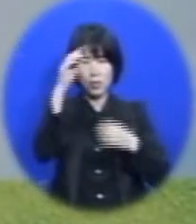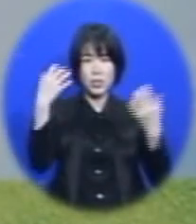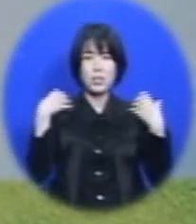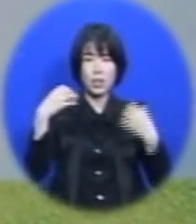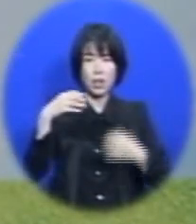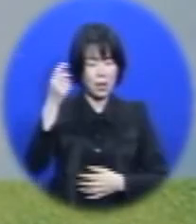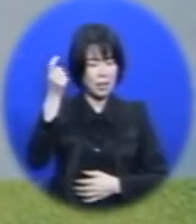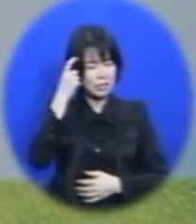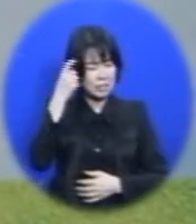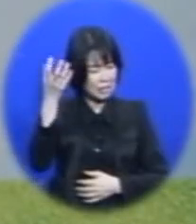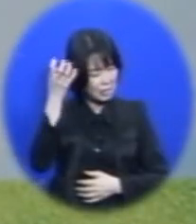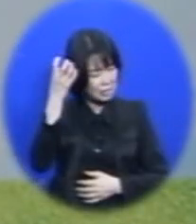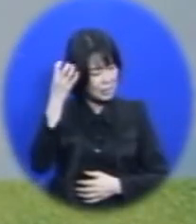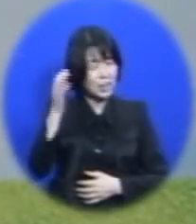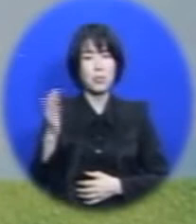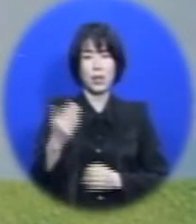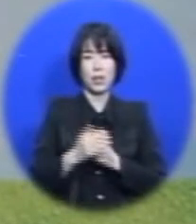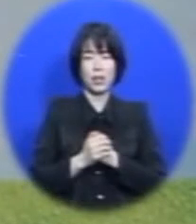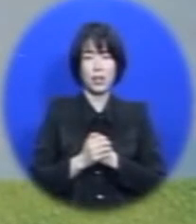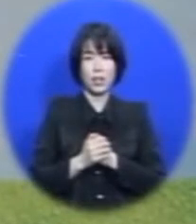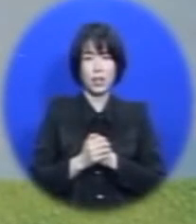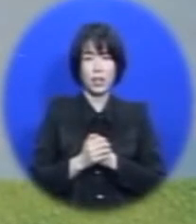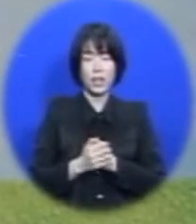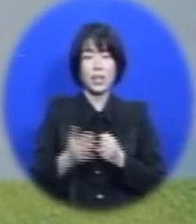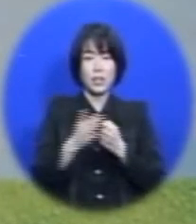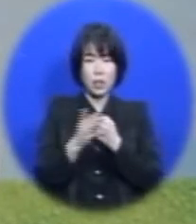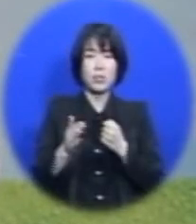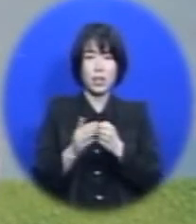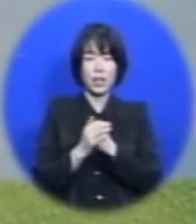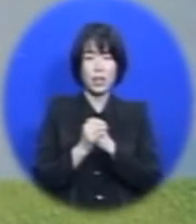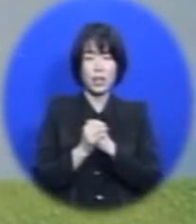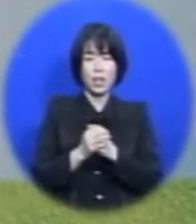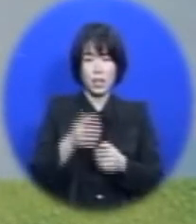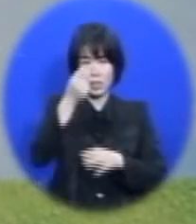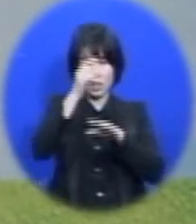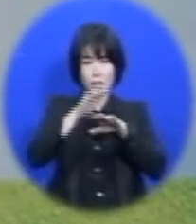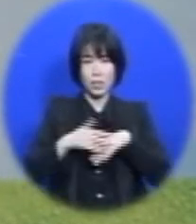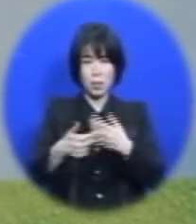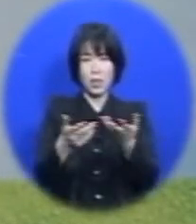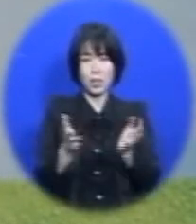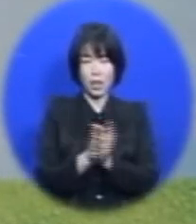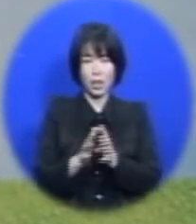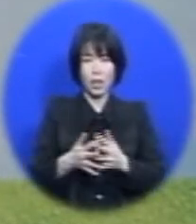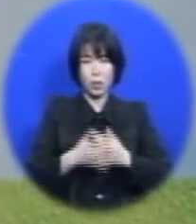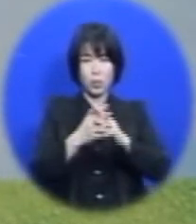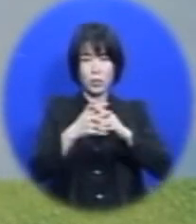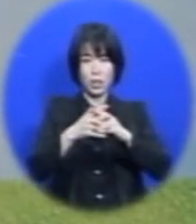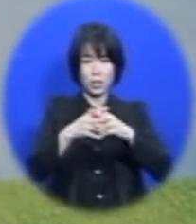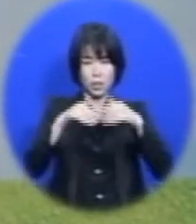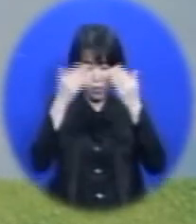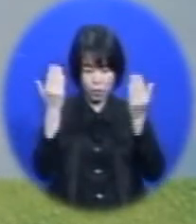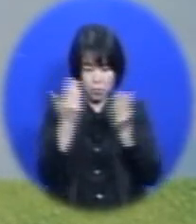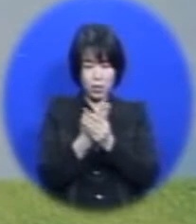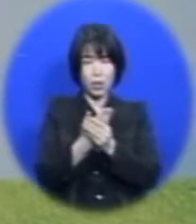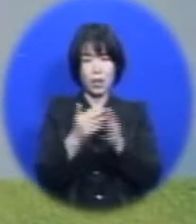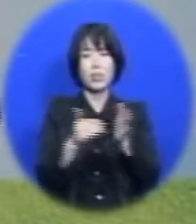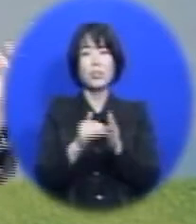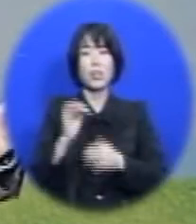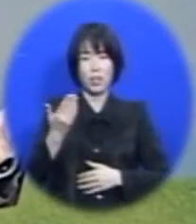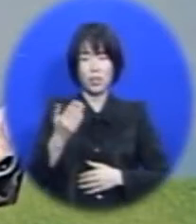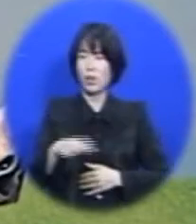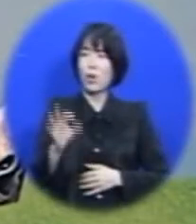존재가 되는 거예요. 이 예배당이. 그러니 예배당 공사는 마무리를 해야 되는 것이었어요.